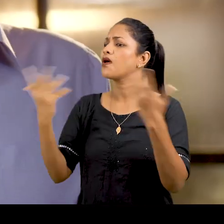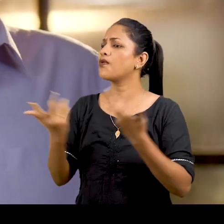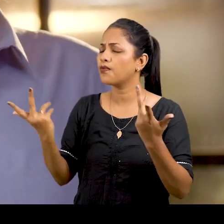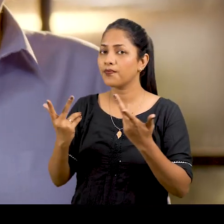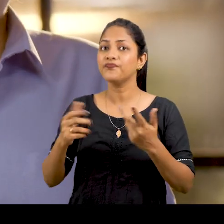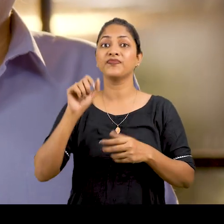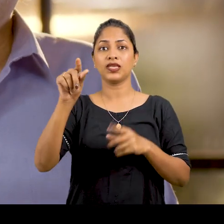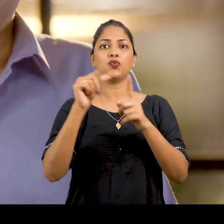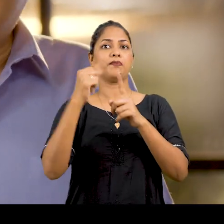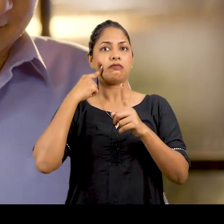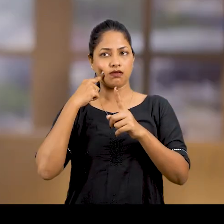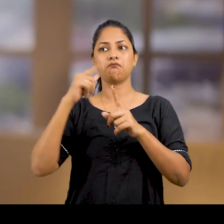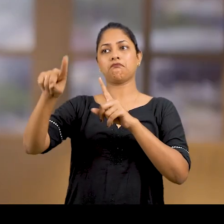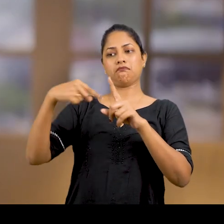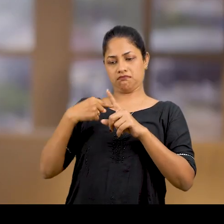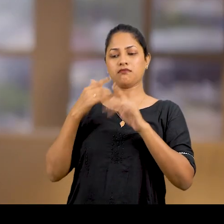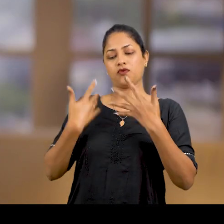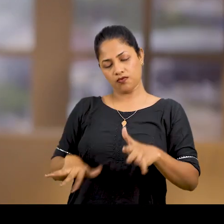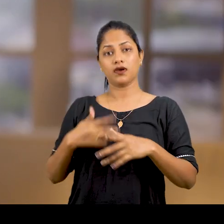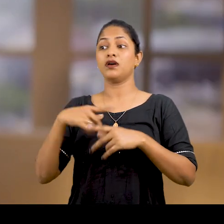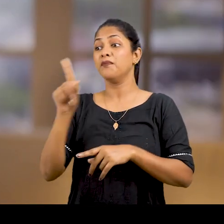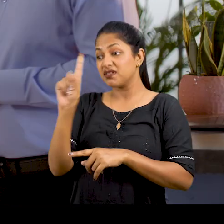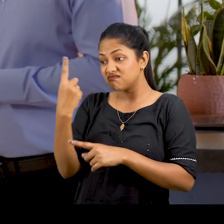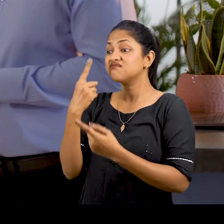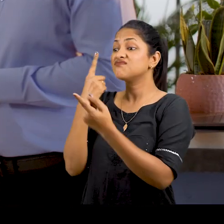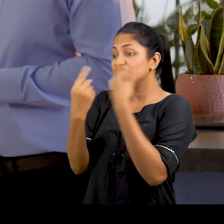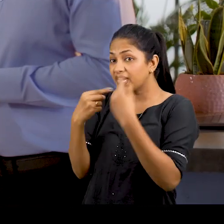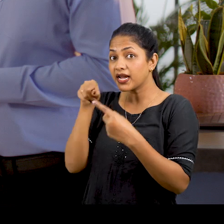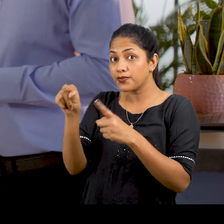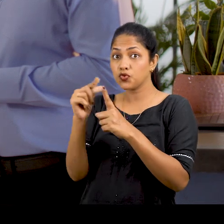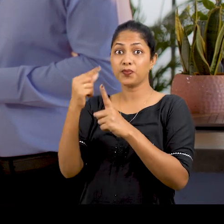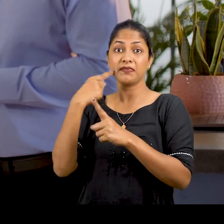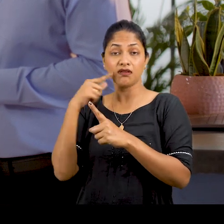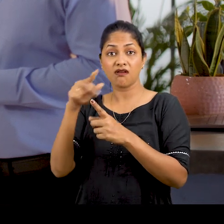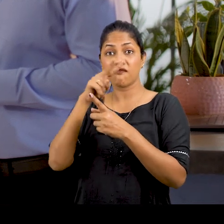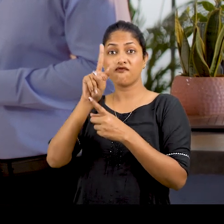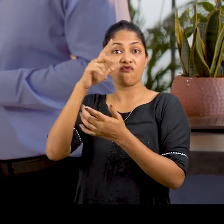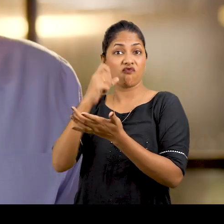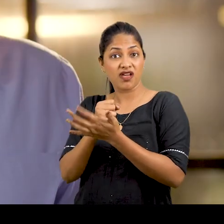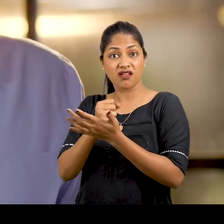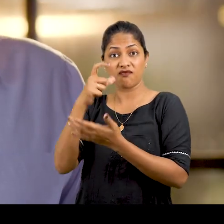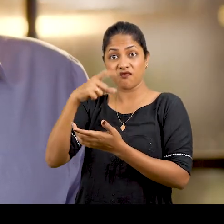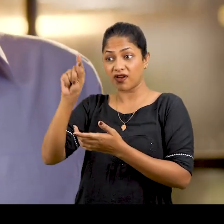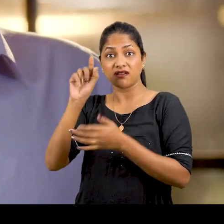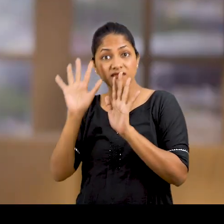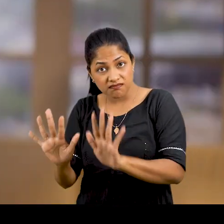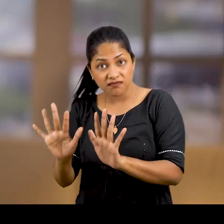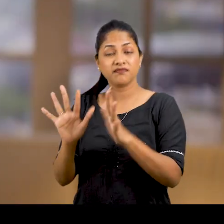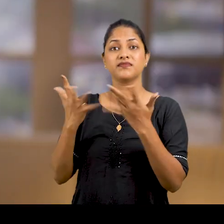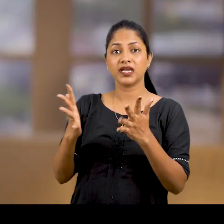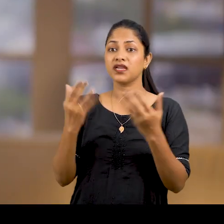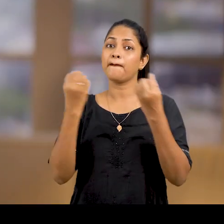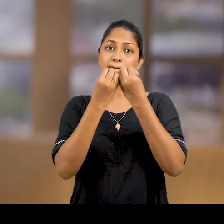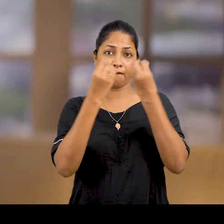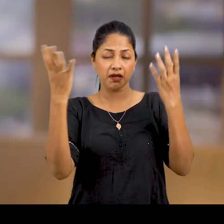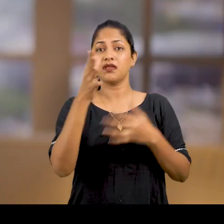ద్వారా? అతను ఒక యూపీఐ ఐడి షేర్ చేశాడు. అతను షేర్ చేసిన యూపీఐ ఐడి వెరిఫైడ్ అని నిర్ధారించుకో.